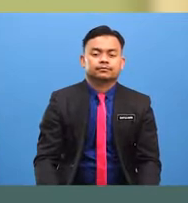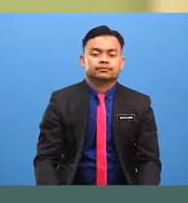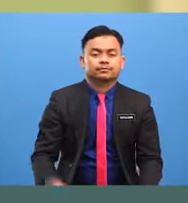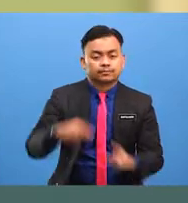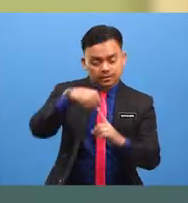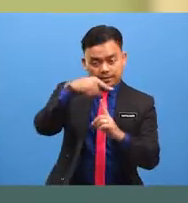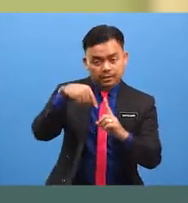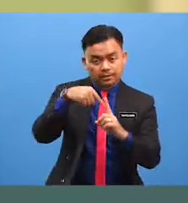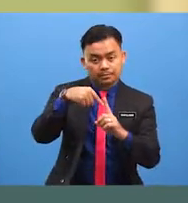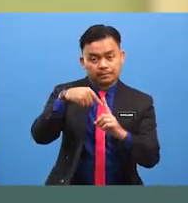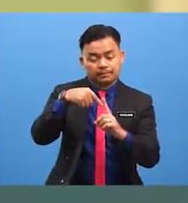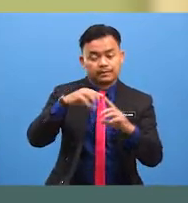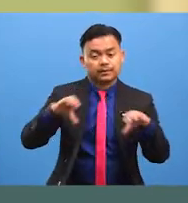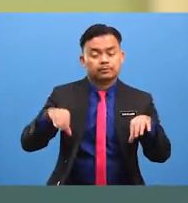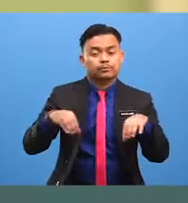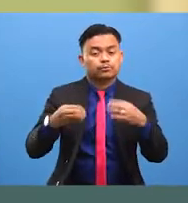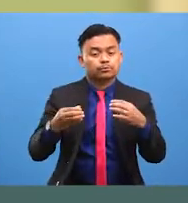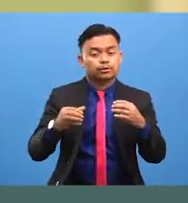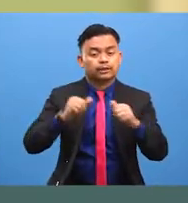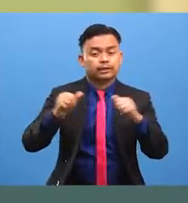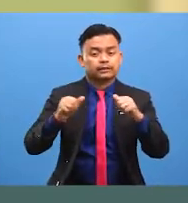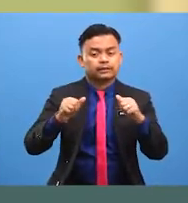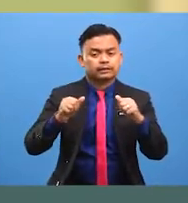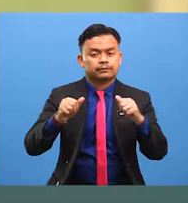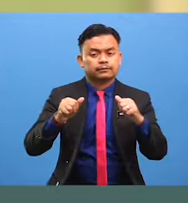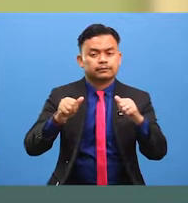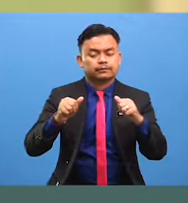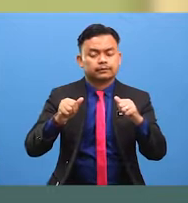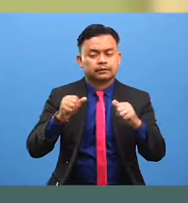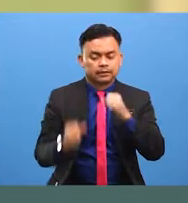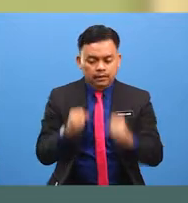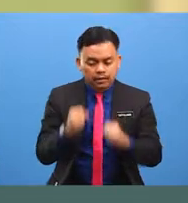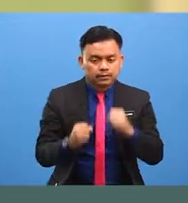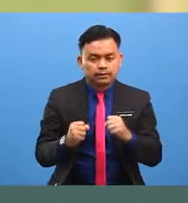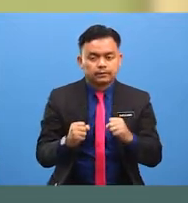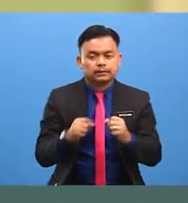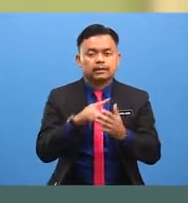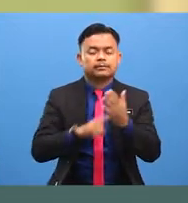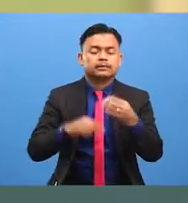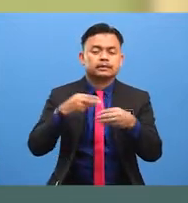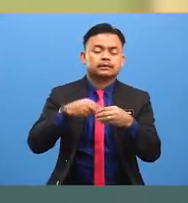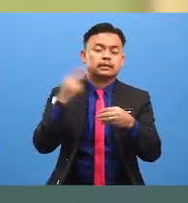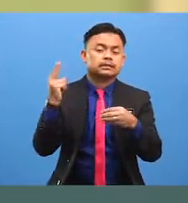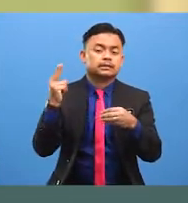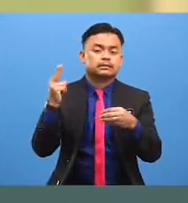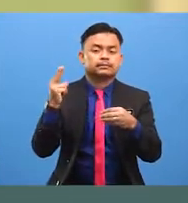Apabila kamu membuat aktiviti cergas seperti larian, apakah yang terhasil pada kulit